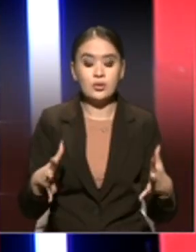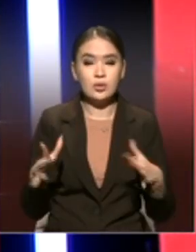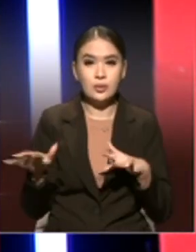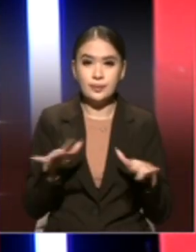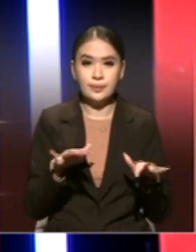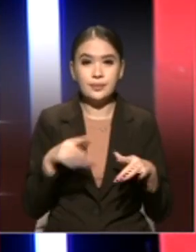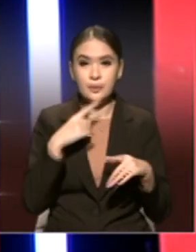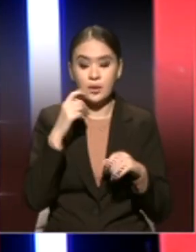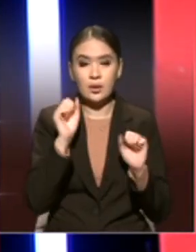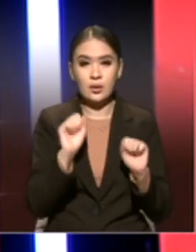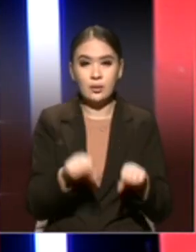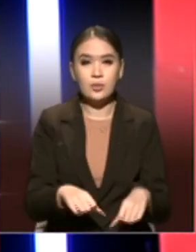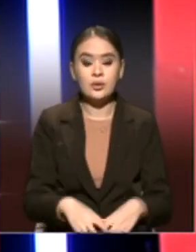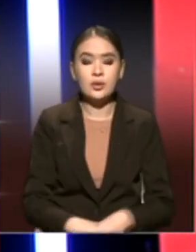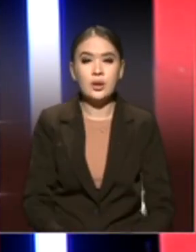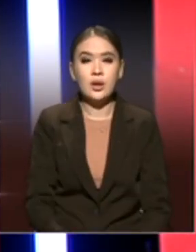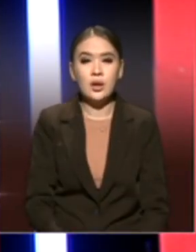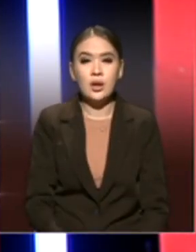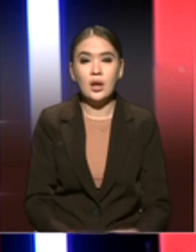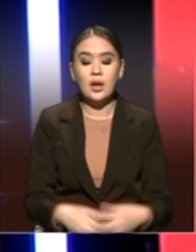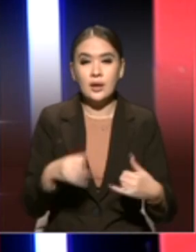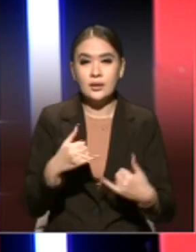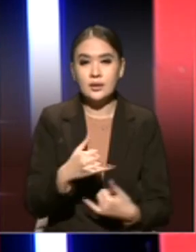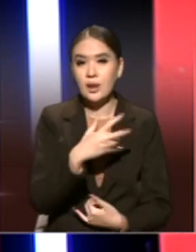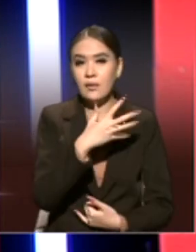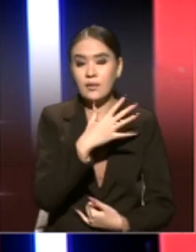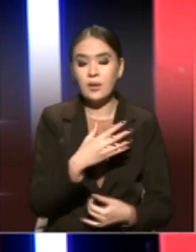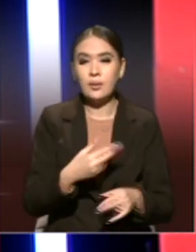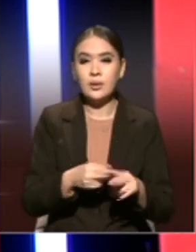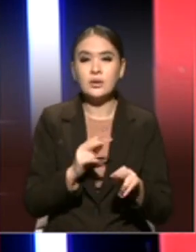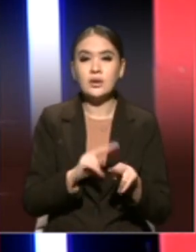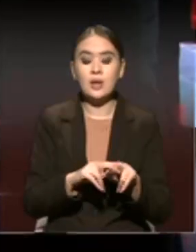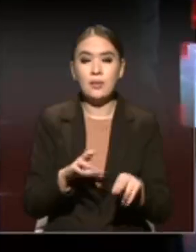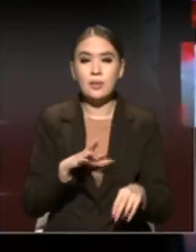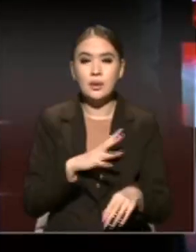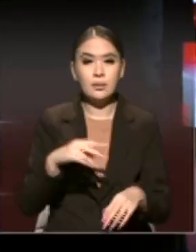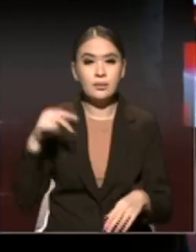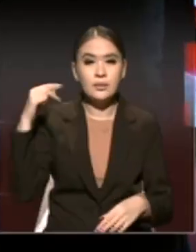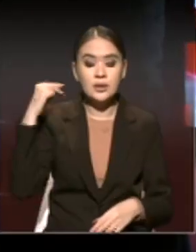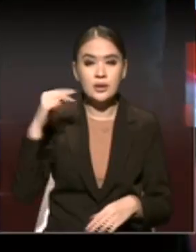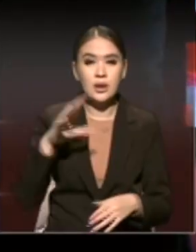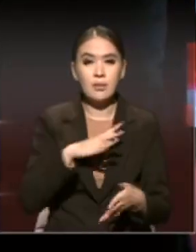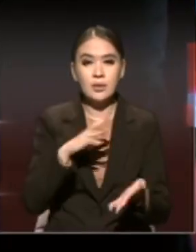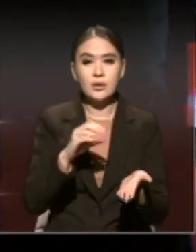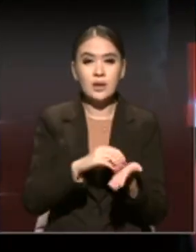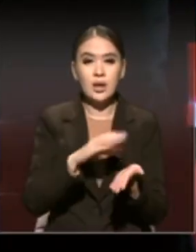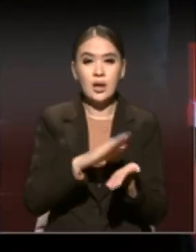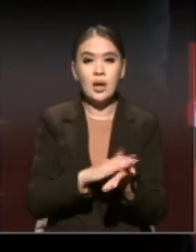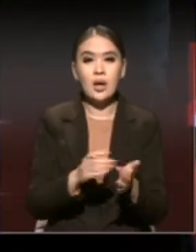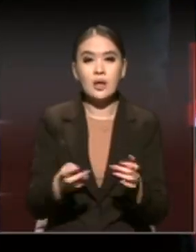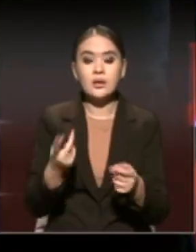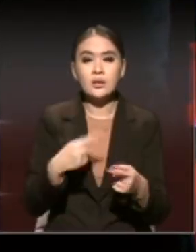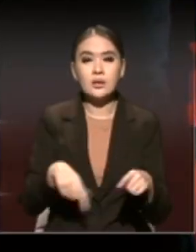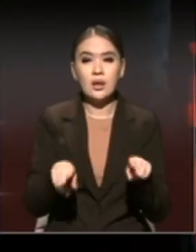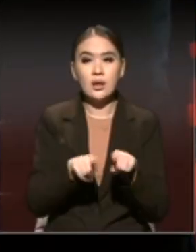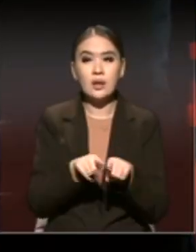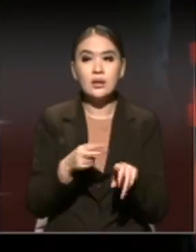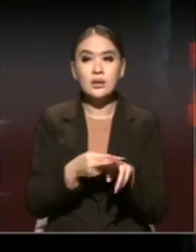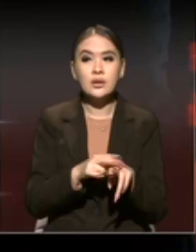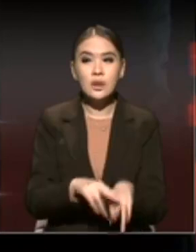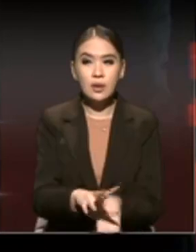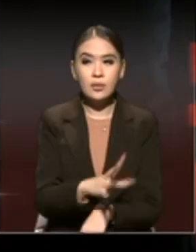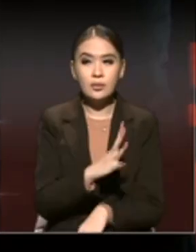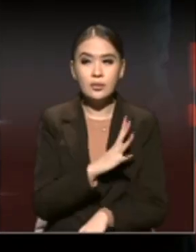керек меніңше. Жалпы қазіргі таңда осы мына біздің ынталандыру президентіміздің қойған мақсатына сай біздің қорғаныс министрлігінің